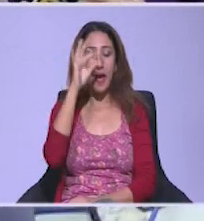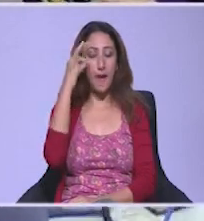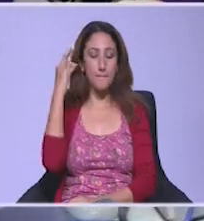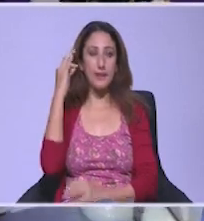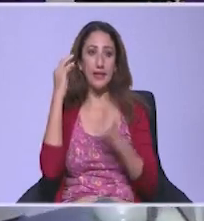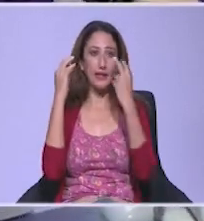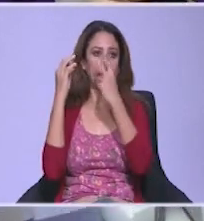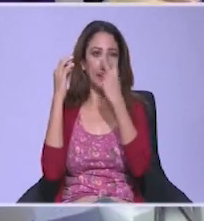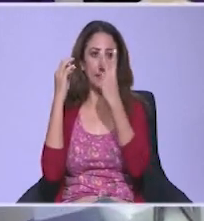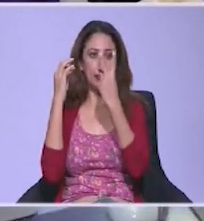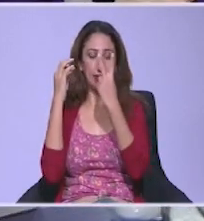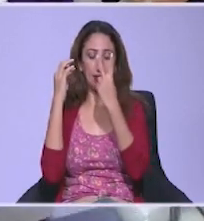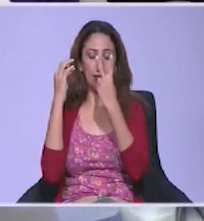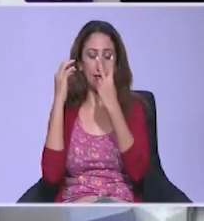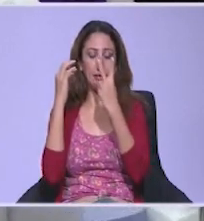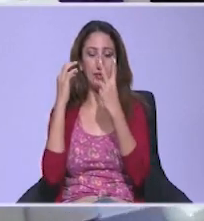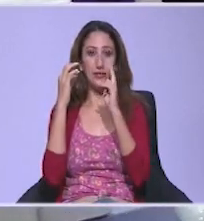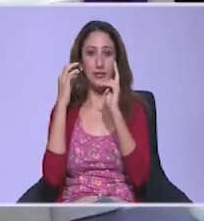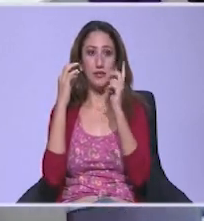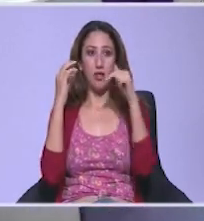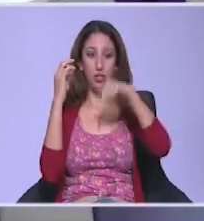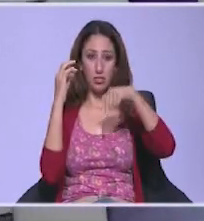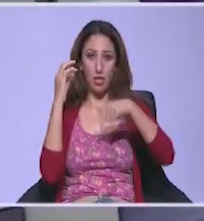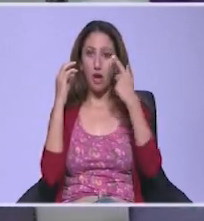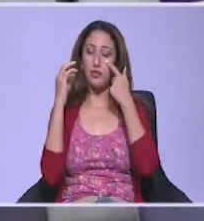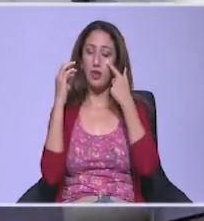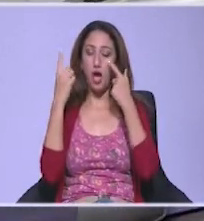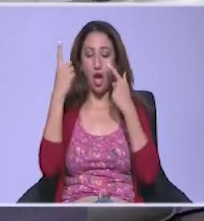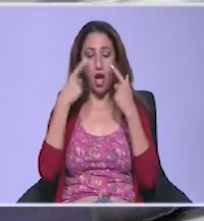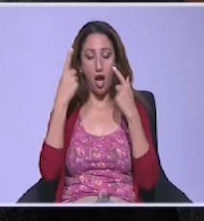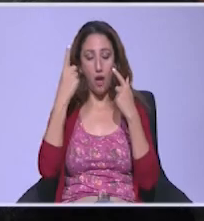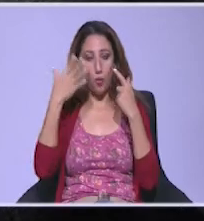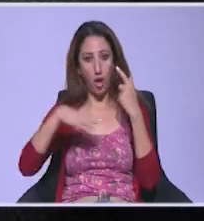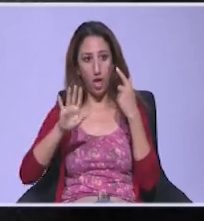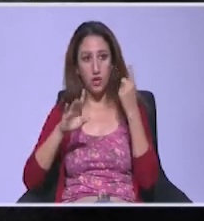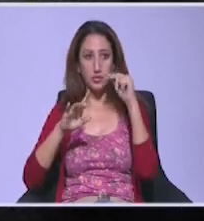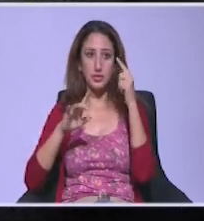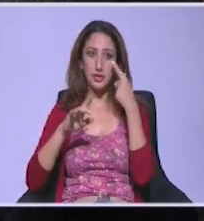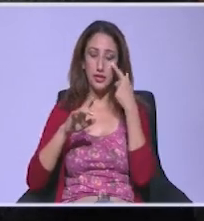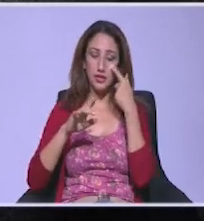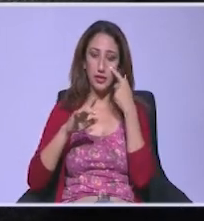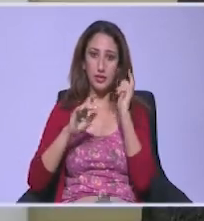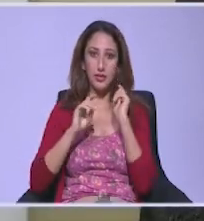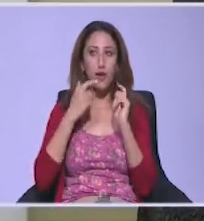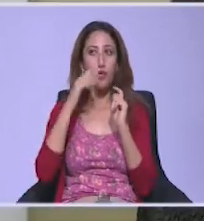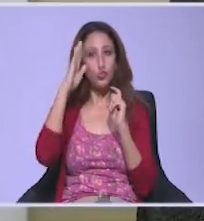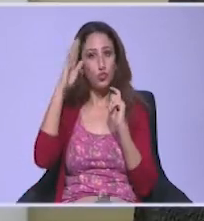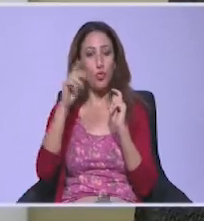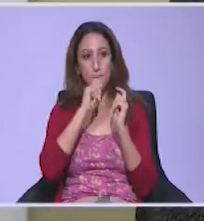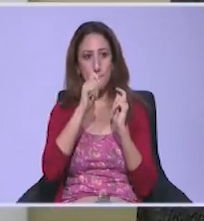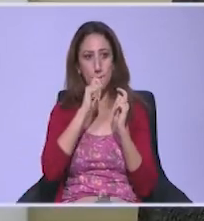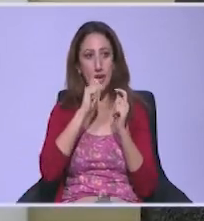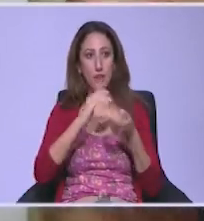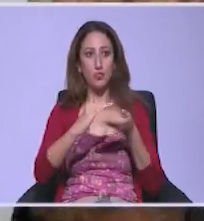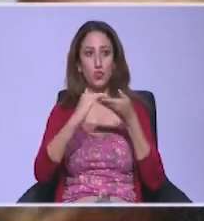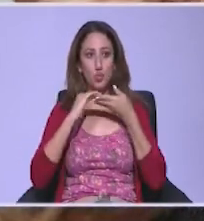عينيك الاثنين، وان شاء الله انا هعمل العمليه الثانيه النهارده. وطبعا البركه في البرنامج بتاع واحد من الناس وصلني